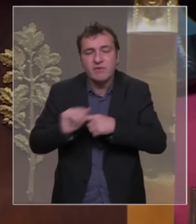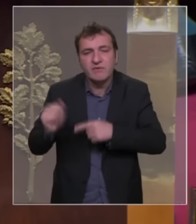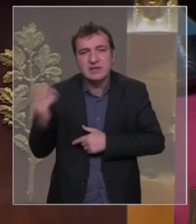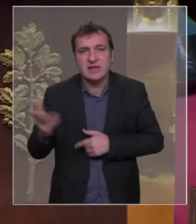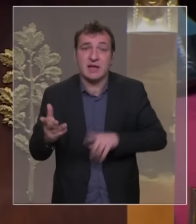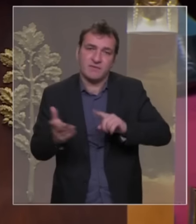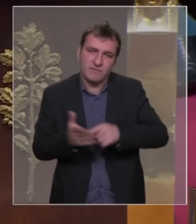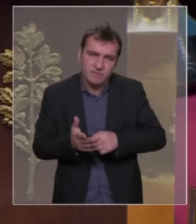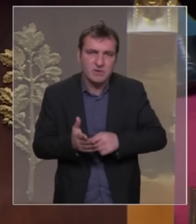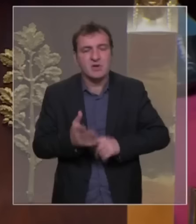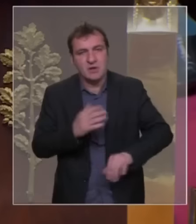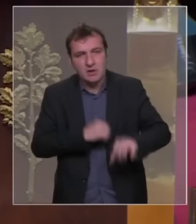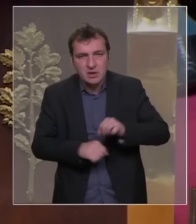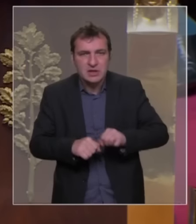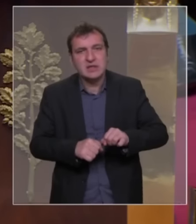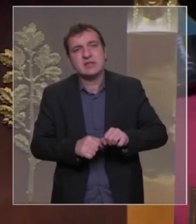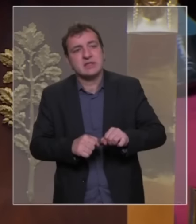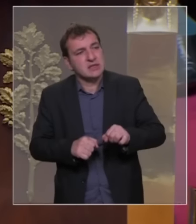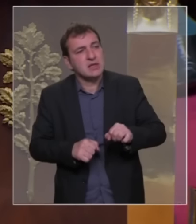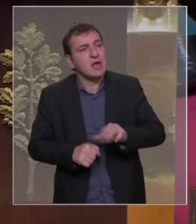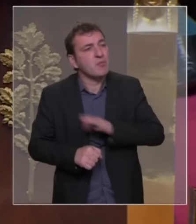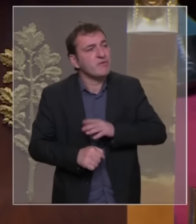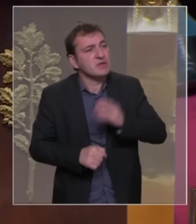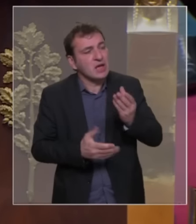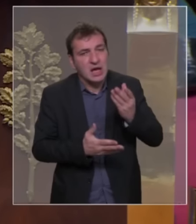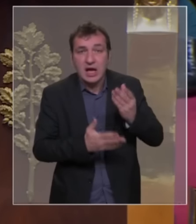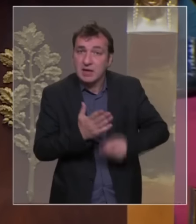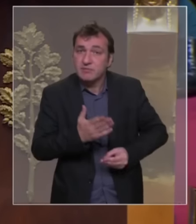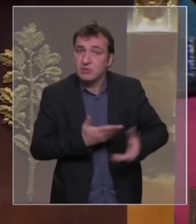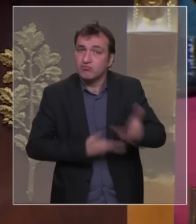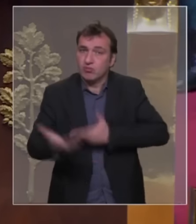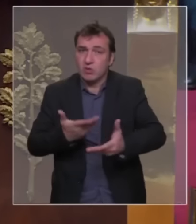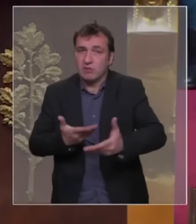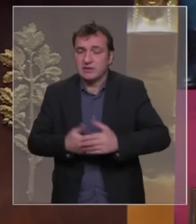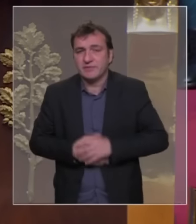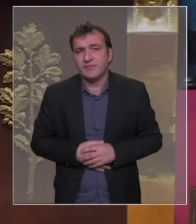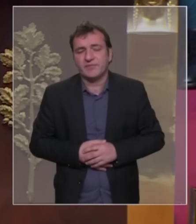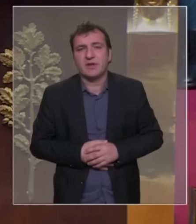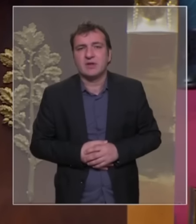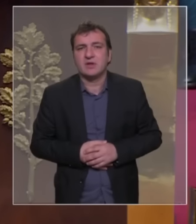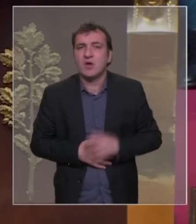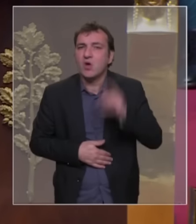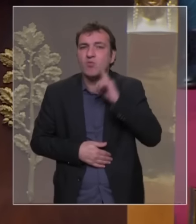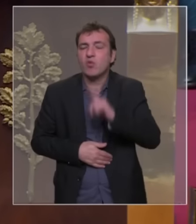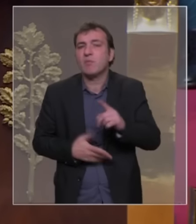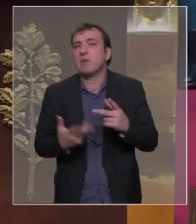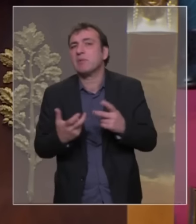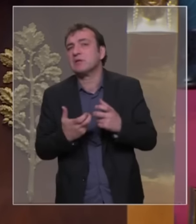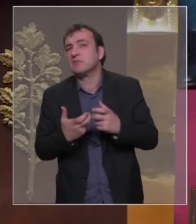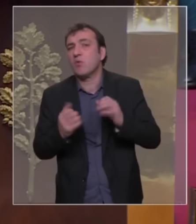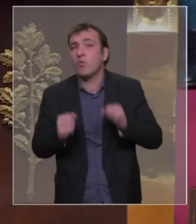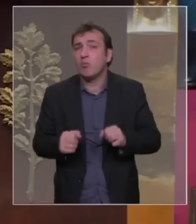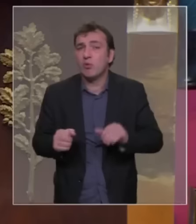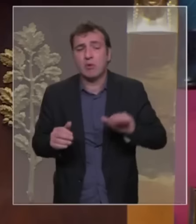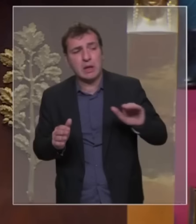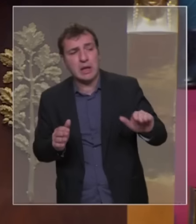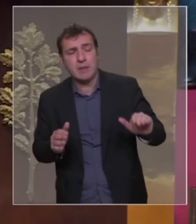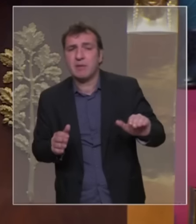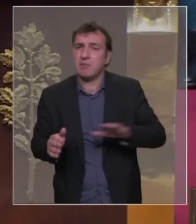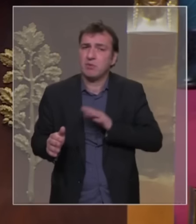absents. Au-delà des améliorations en termes d'organisation et de formation, ne pourrait-on pas, par exemple, faire plus et mieux appel à des professeurs